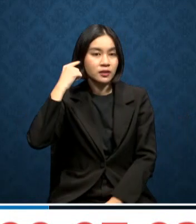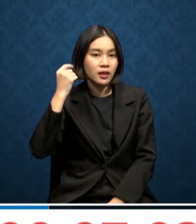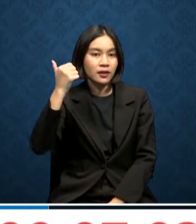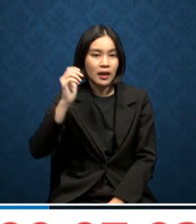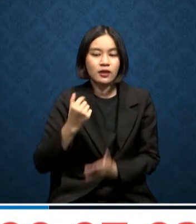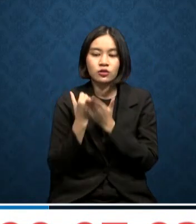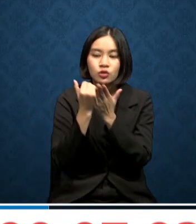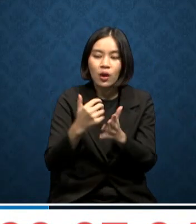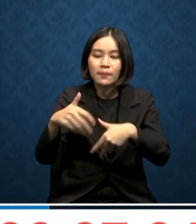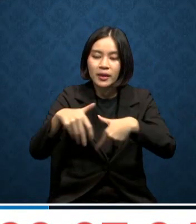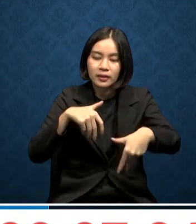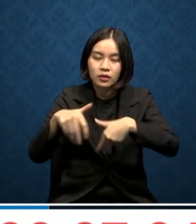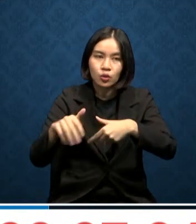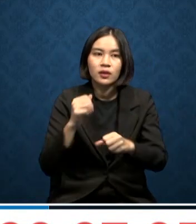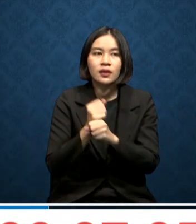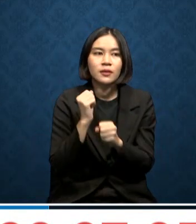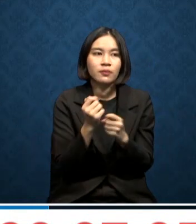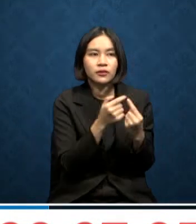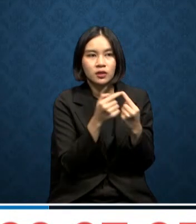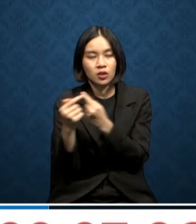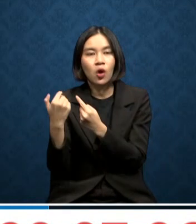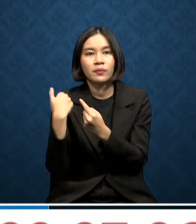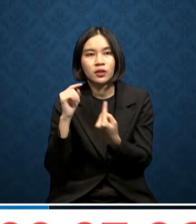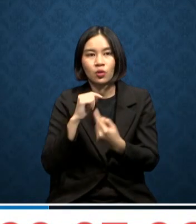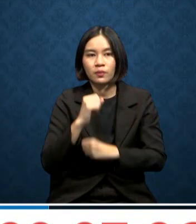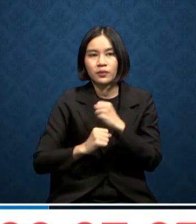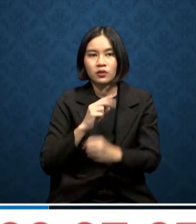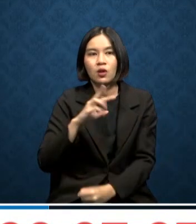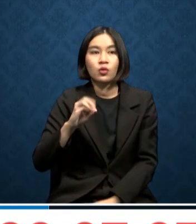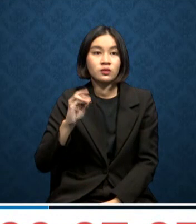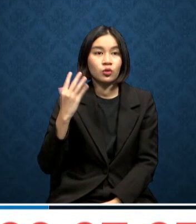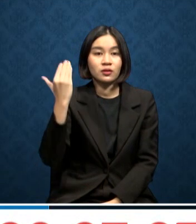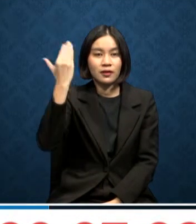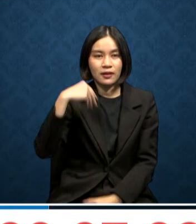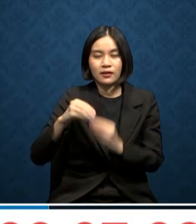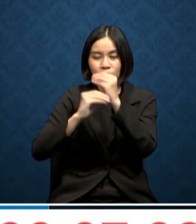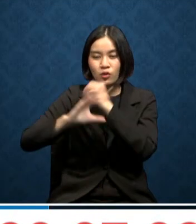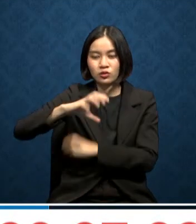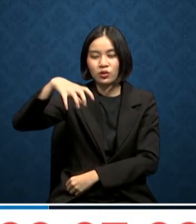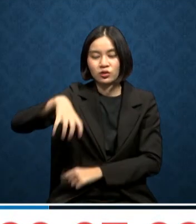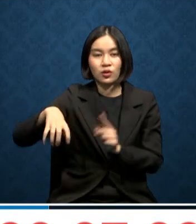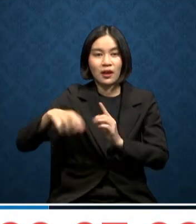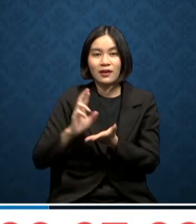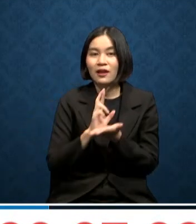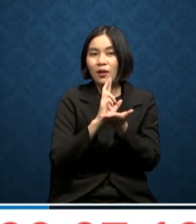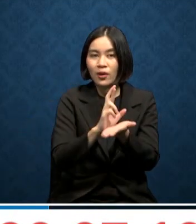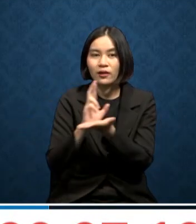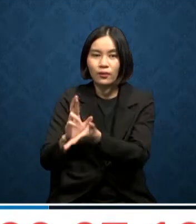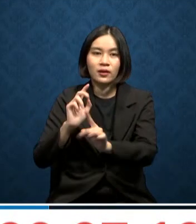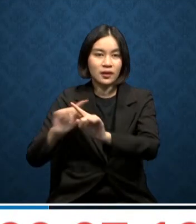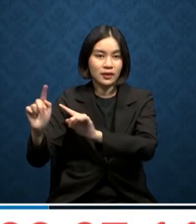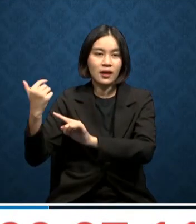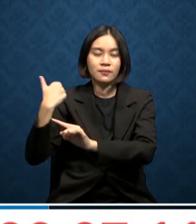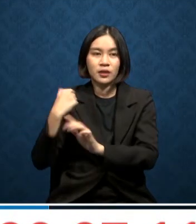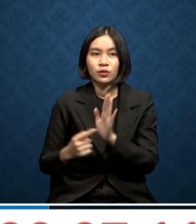ได้ของพชาชนซึ่เรมเปกอย่างต่อเนื่อง ส่งผลใหปี 2066 ที่ผ่านมาสำนังส.ช. ได้รวต่ๆ จากหน่อยงภายน